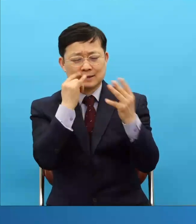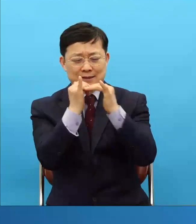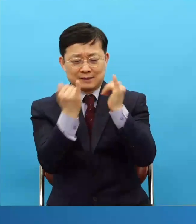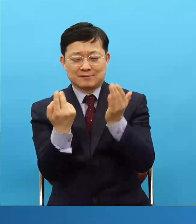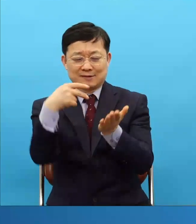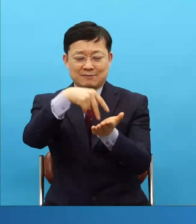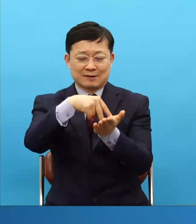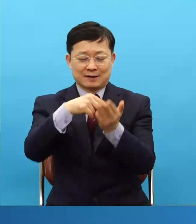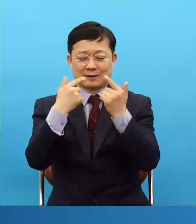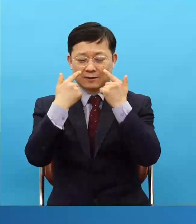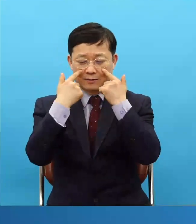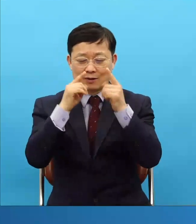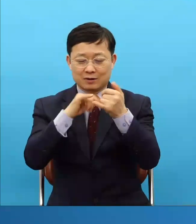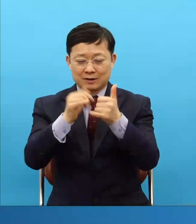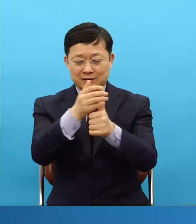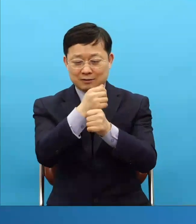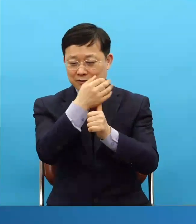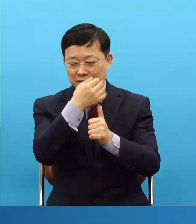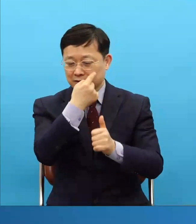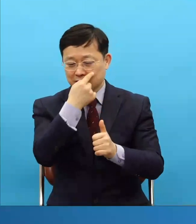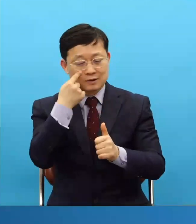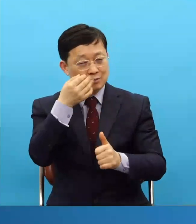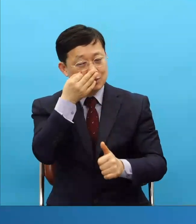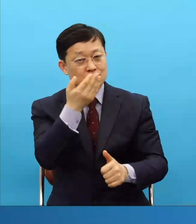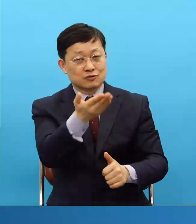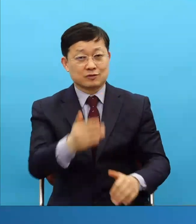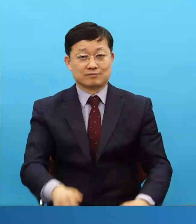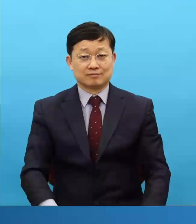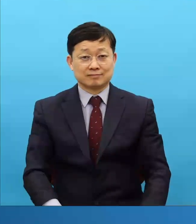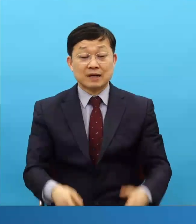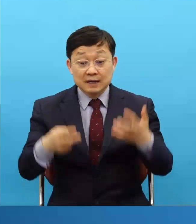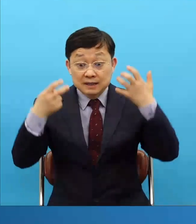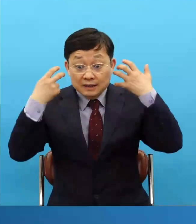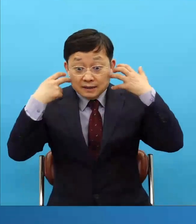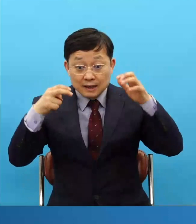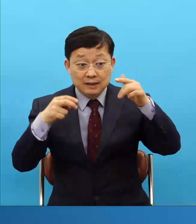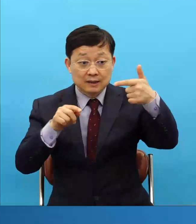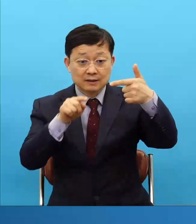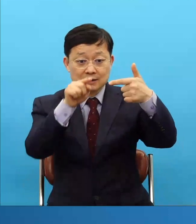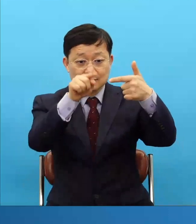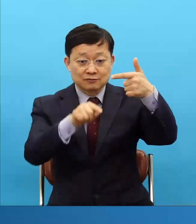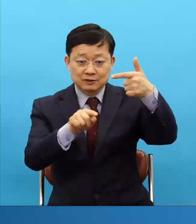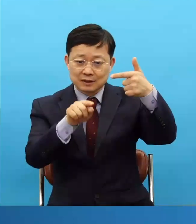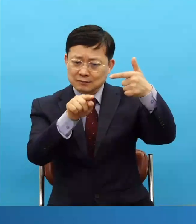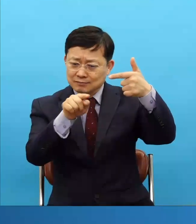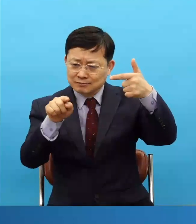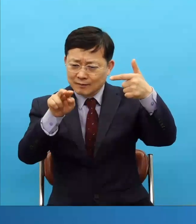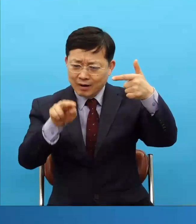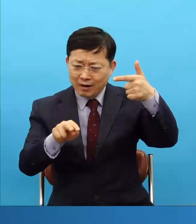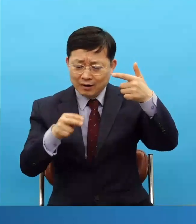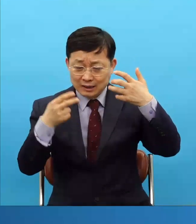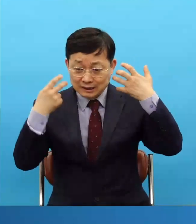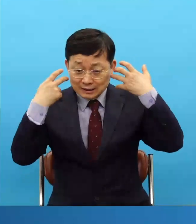this that God had raised them as witnesses. 다니엘 6장에 다니엘 사건, In Daniel chapter 6, the incident of